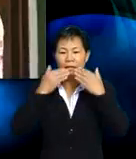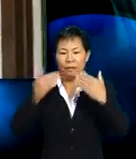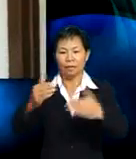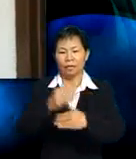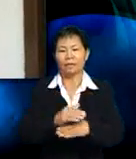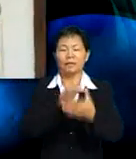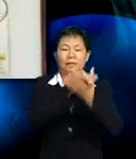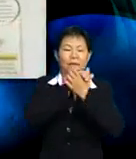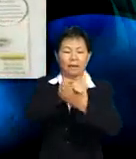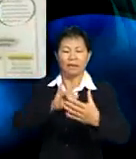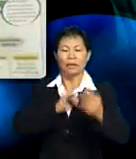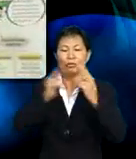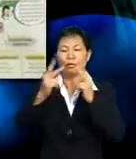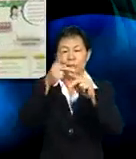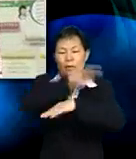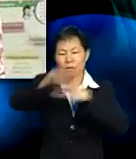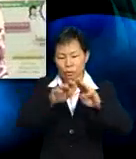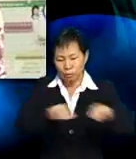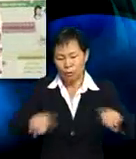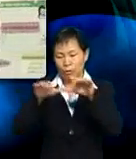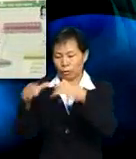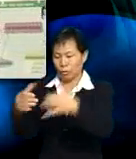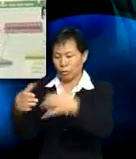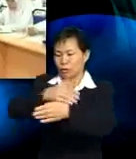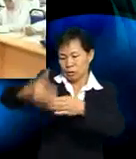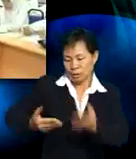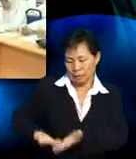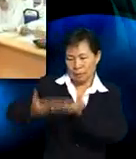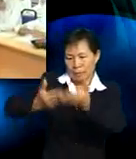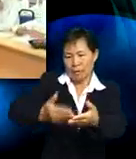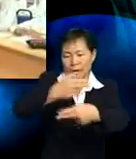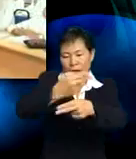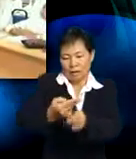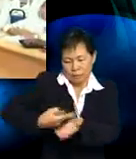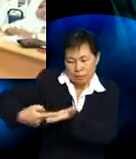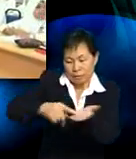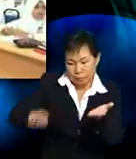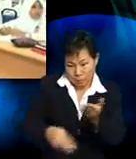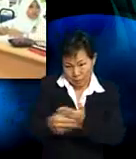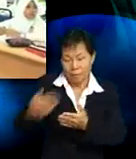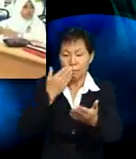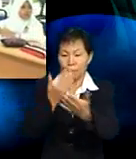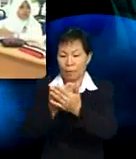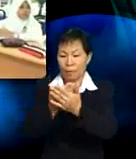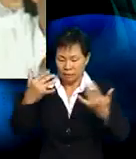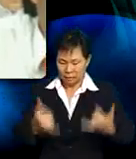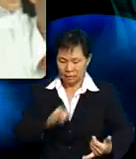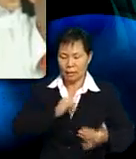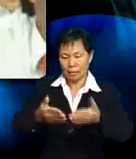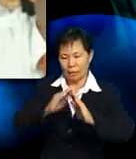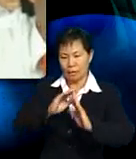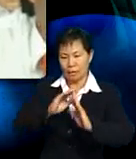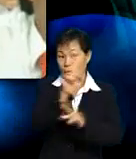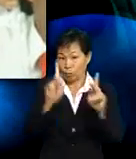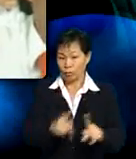Terima kasih dan tahniah saya ucapkan kepada pelajar daripada kumpulan 1 kerana telah selesai membentangkan hasil perbincangan mereka. Baiklah, sekarang saya ingin meminta